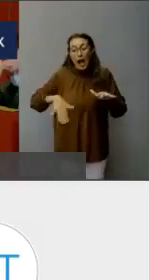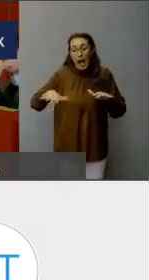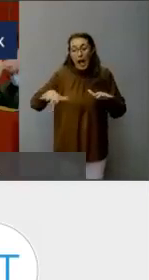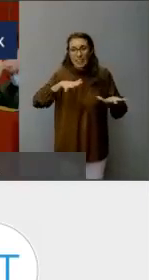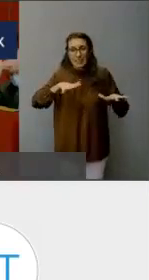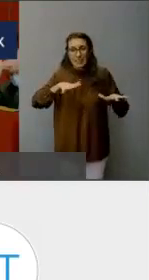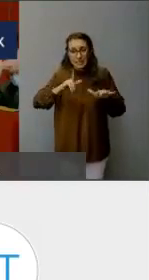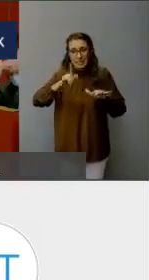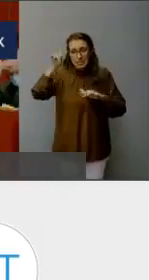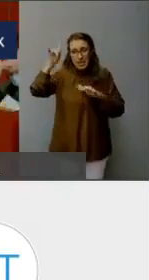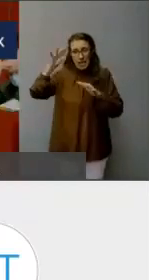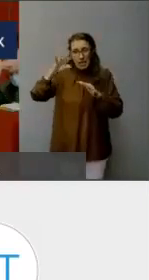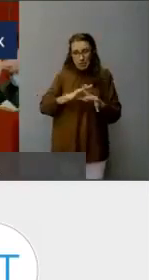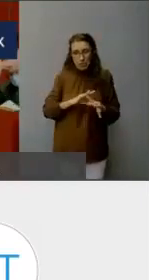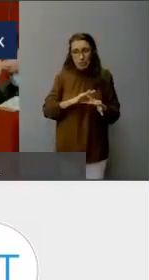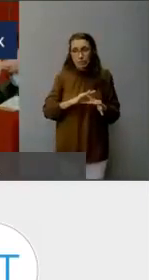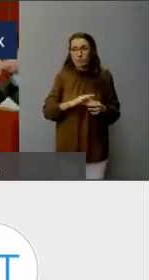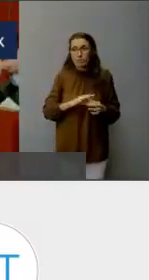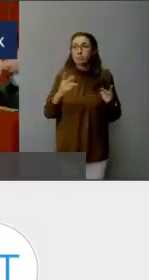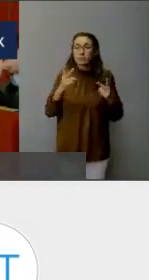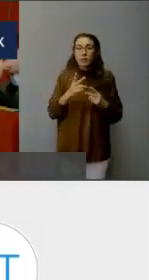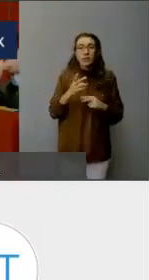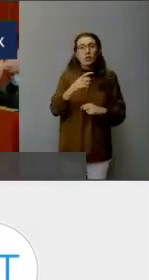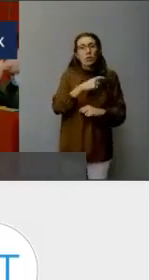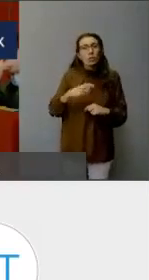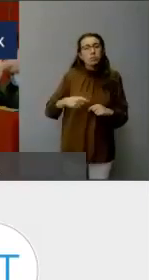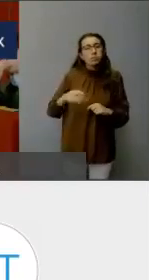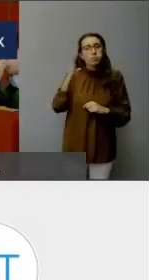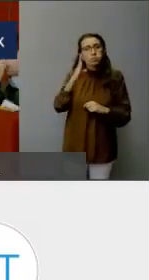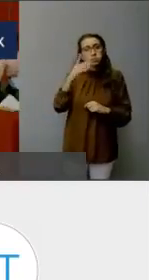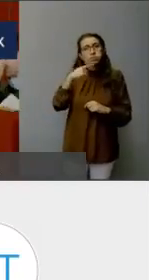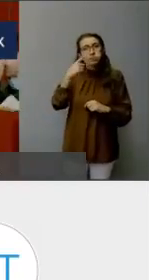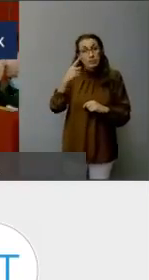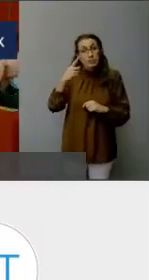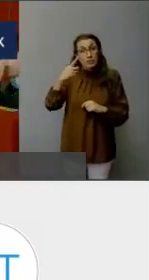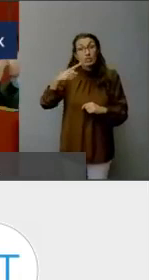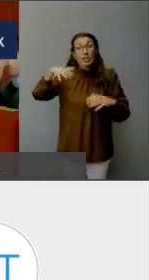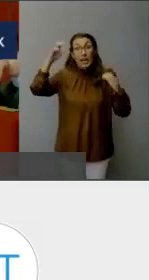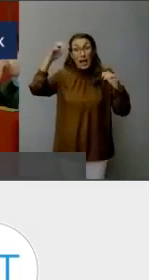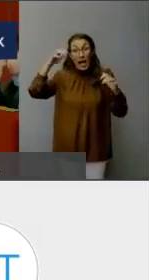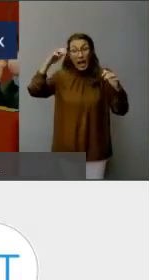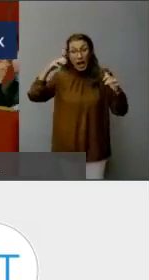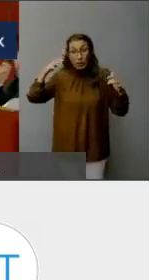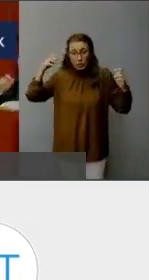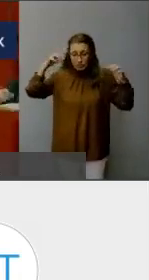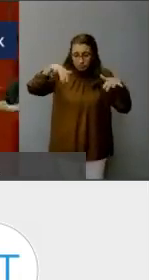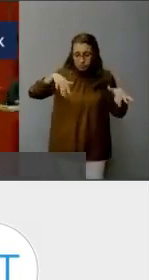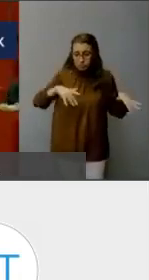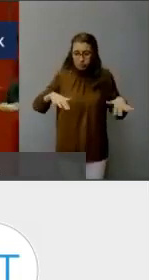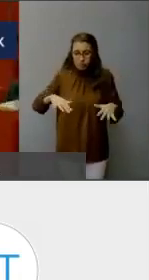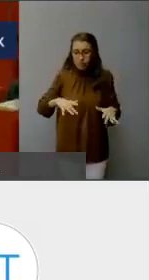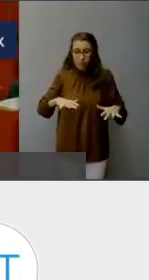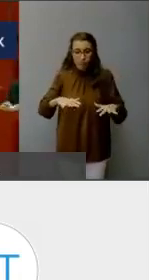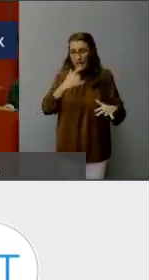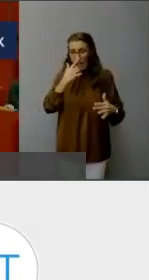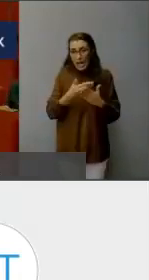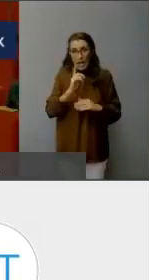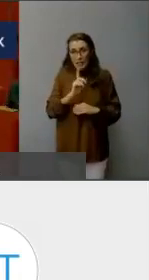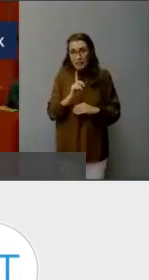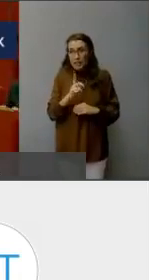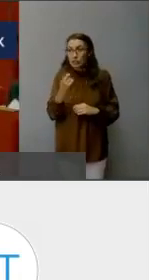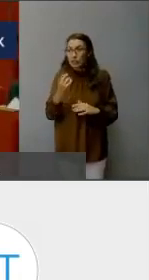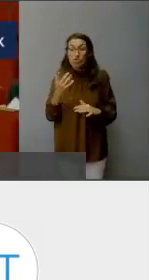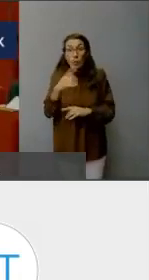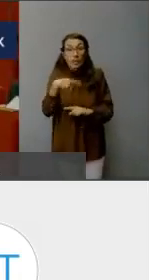che afferma che il sistema di captazione delle acque inefficace dopo cinque anni di governo della città e l'amministrazione che cosa fa